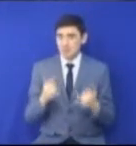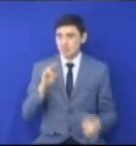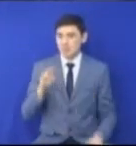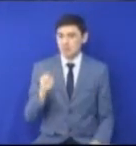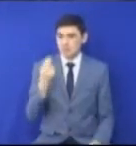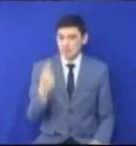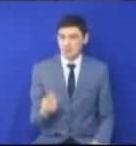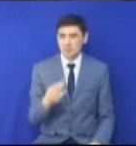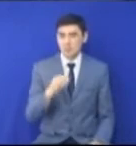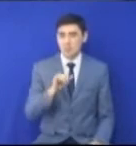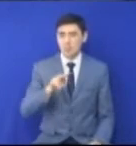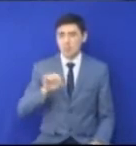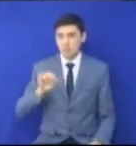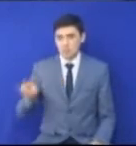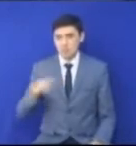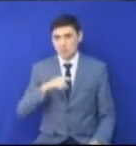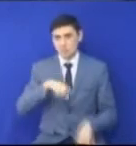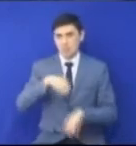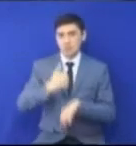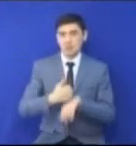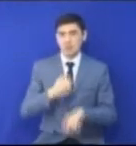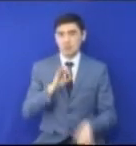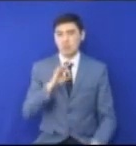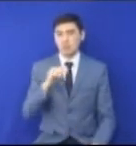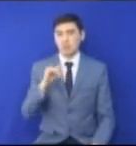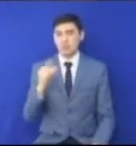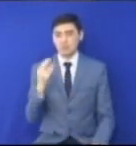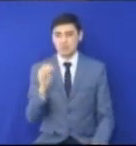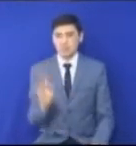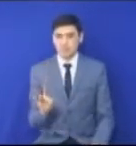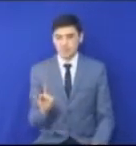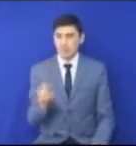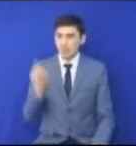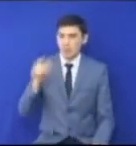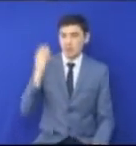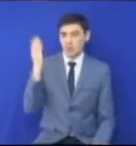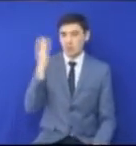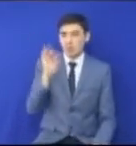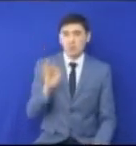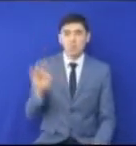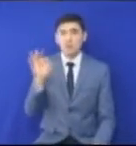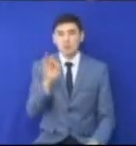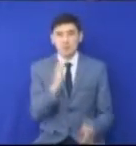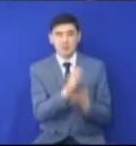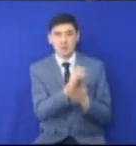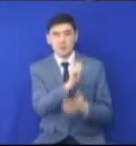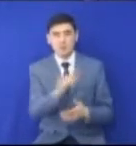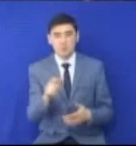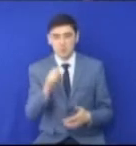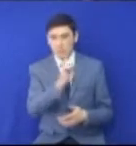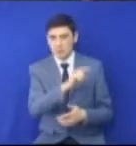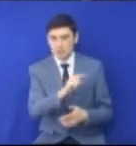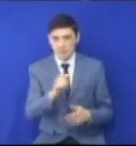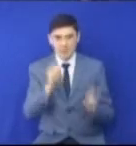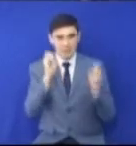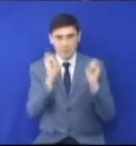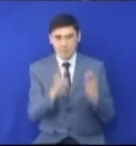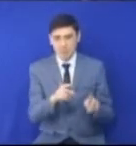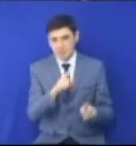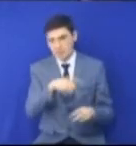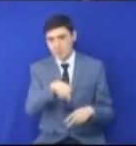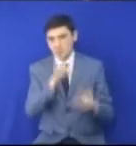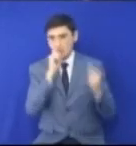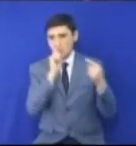офицері. Фильм лаңкестік пен экстремизмнің алдын алуға радикалды дәстүрлі емес діни ағымдармен күресуге шақырады. Қоюшы режиссер